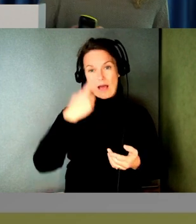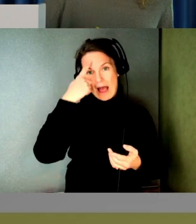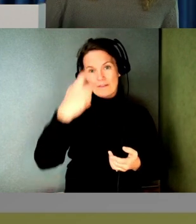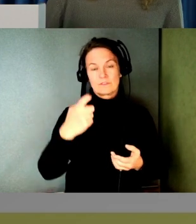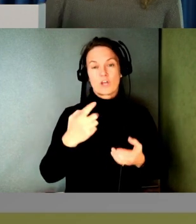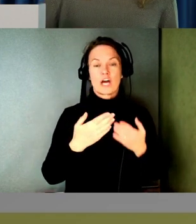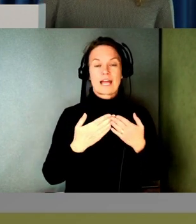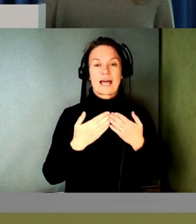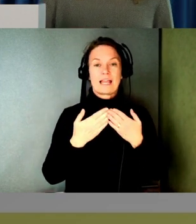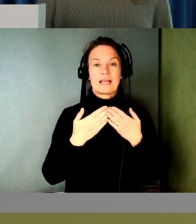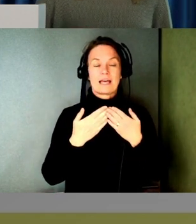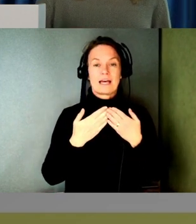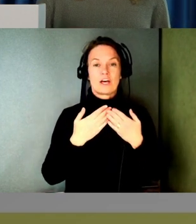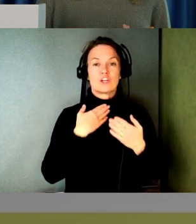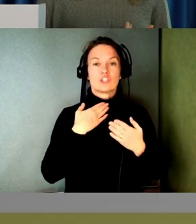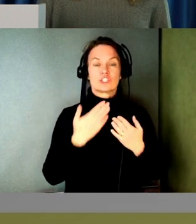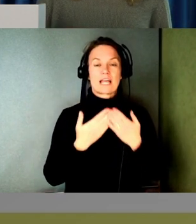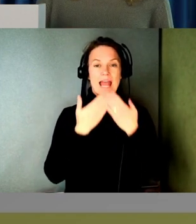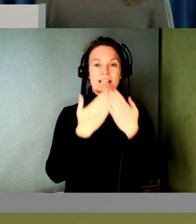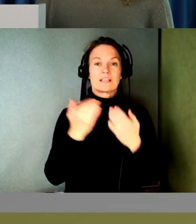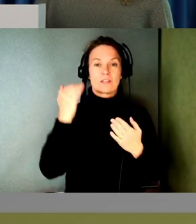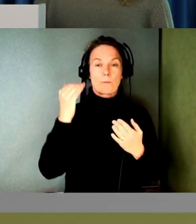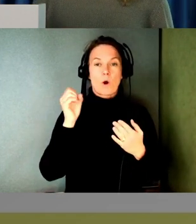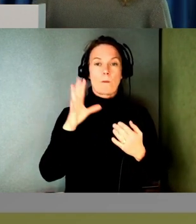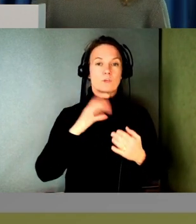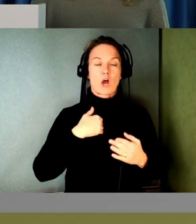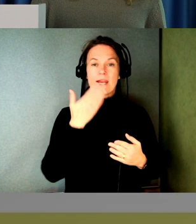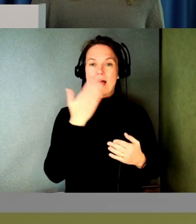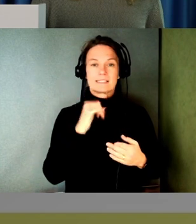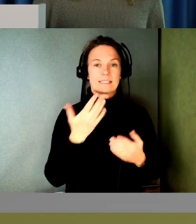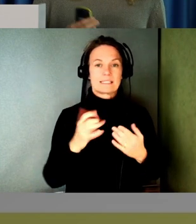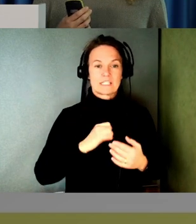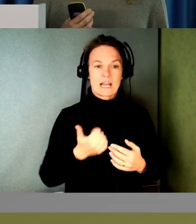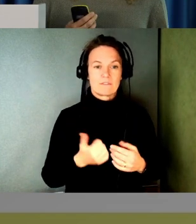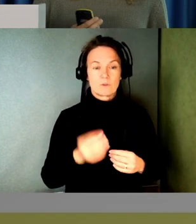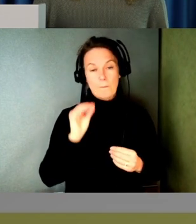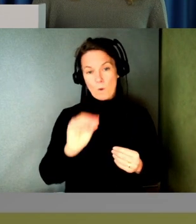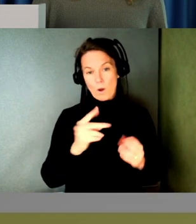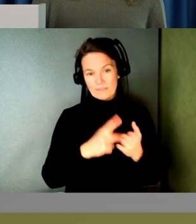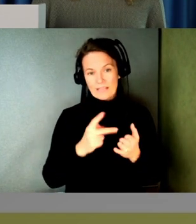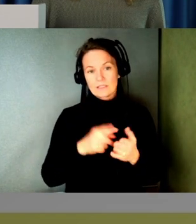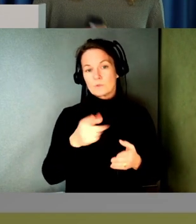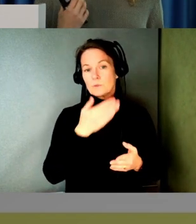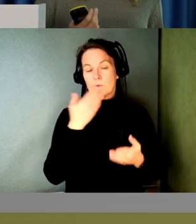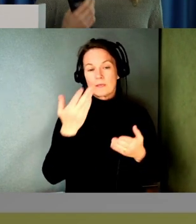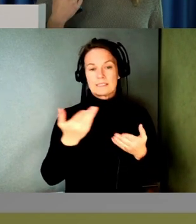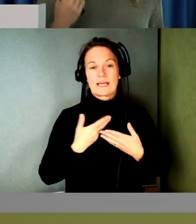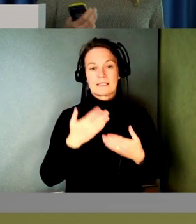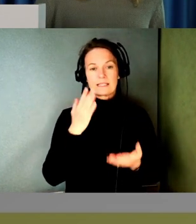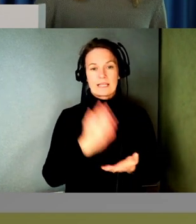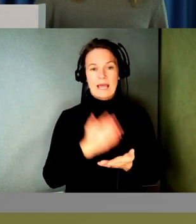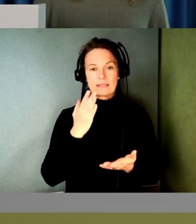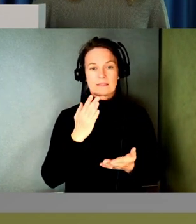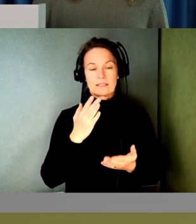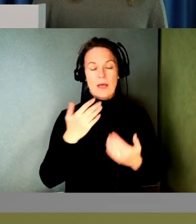läser med ögonen eh där det står att du har inte angivit ett korrekt personnummer eh och att jag ska ange mitt